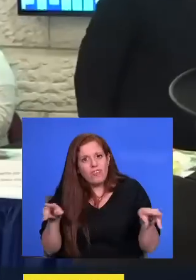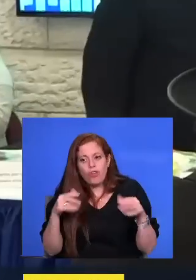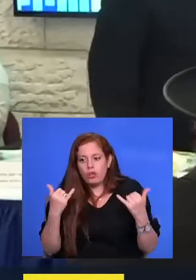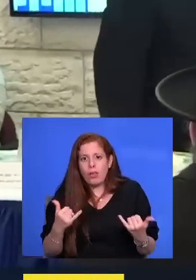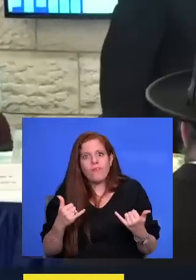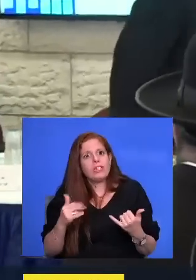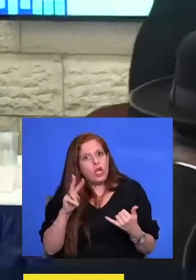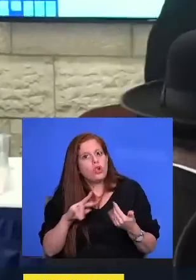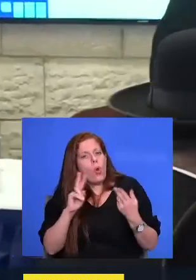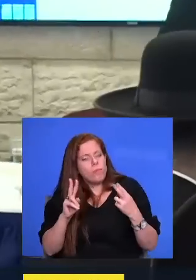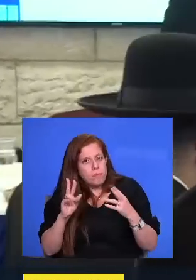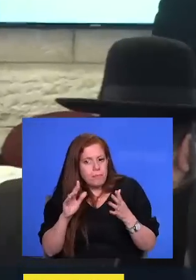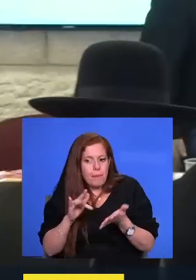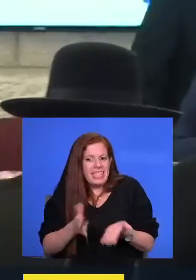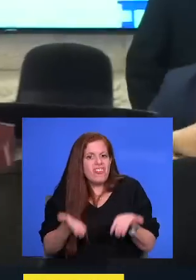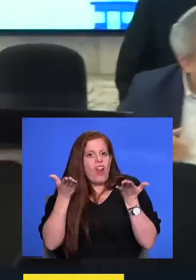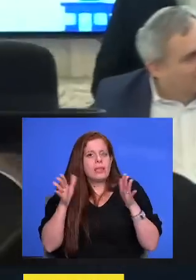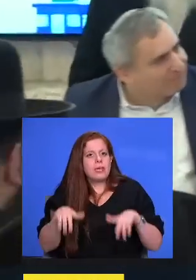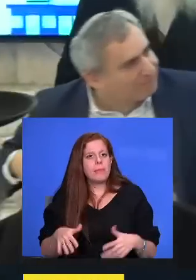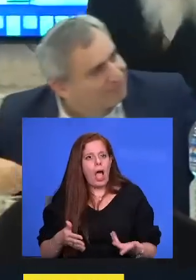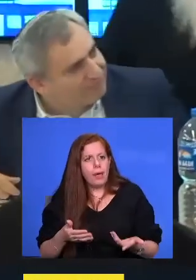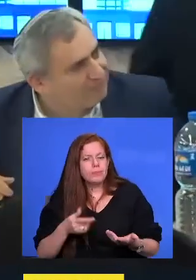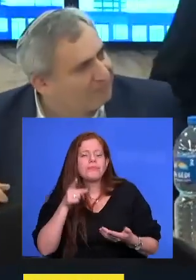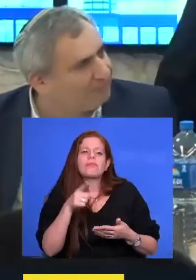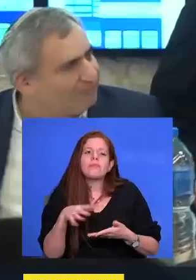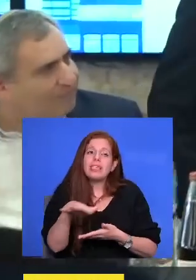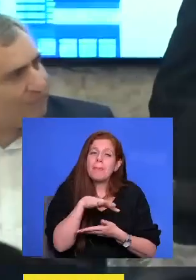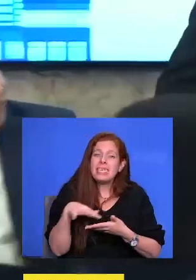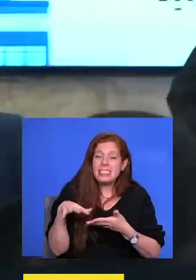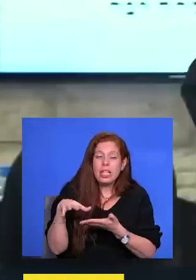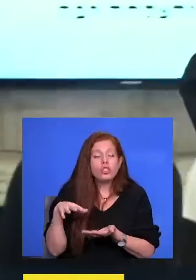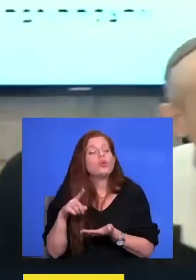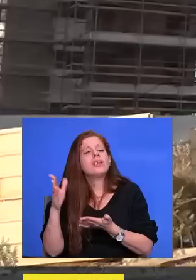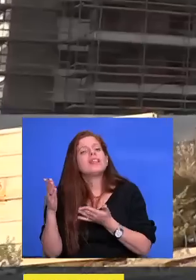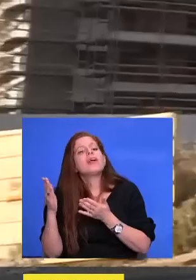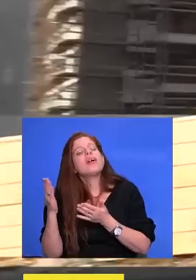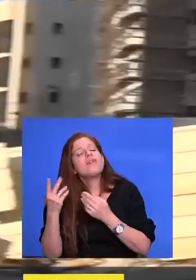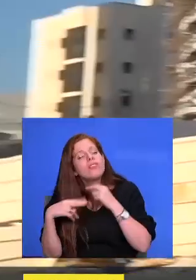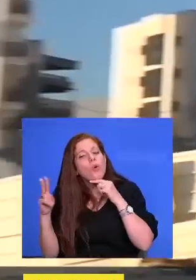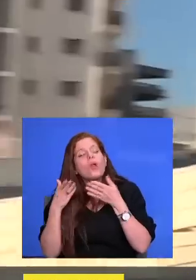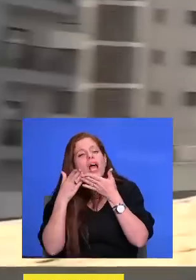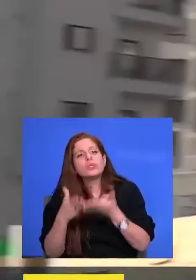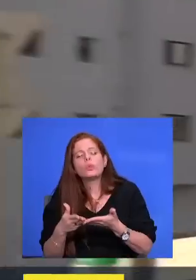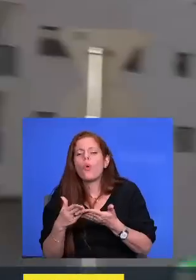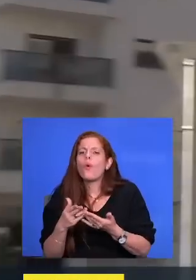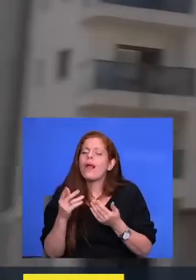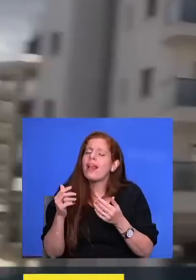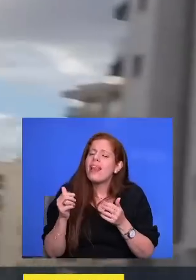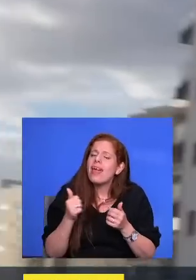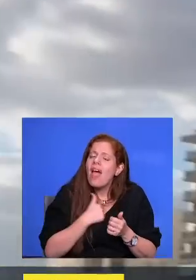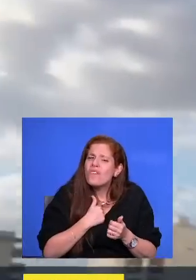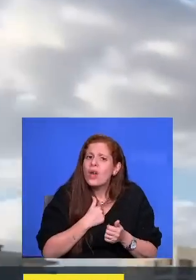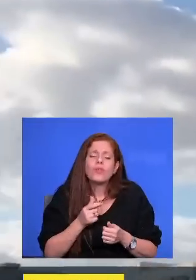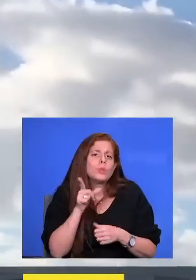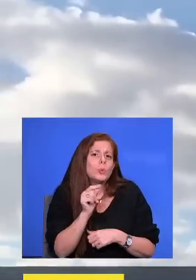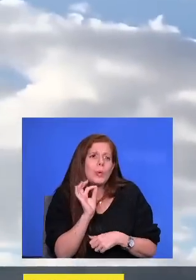אינפלציה. בגזרת משרד השיכון, גולדקנופ הבטיח לסייע בדיור לחיילים משוחררים, אברכים וזוגות צעירים,